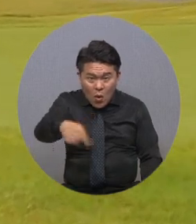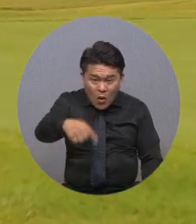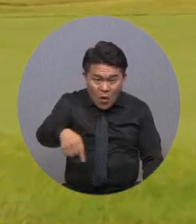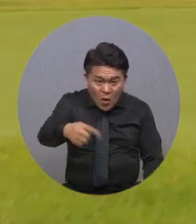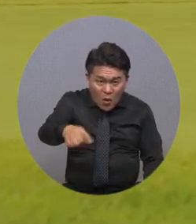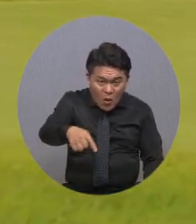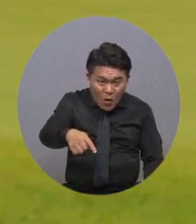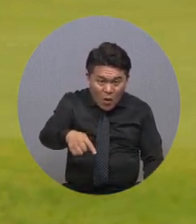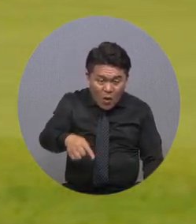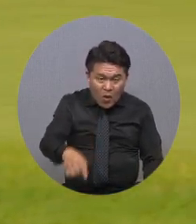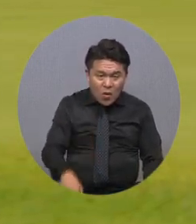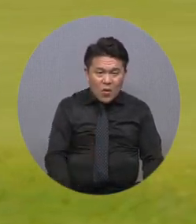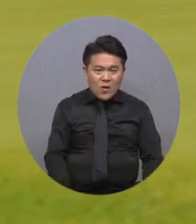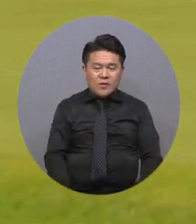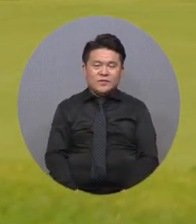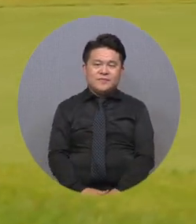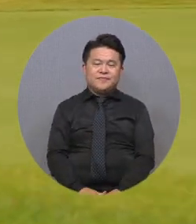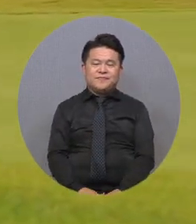스핀, 스핀.